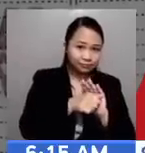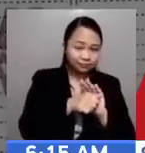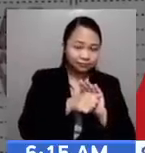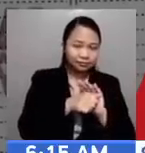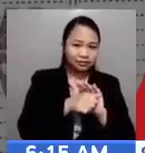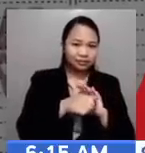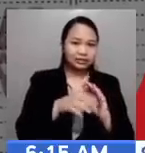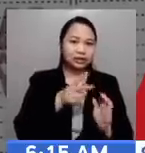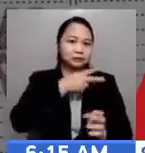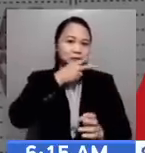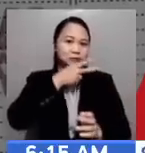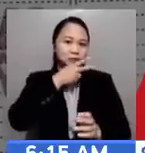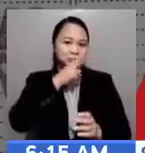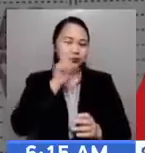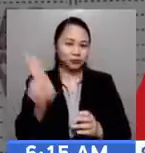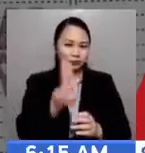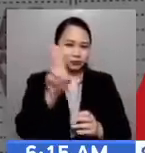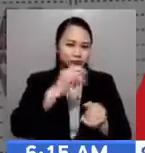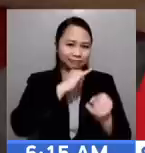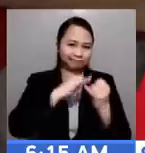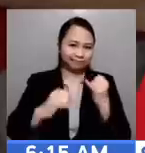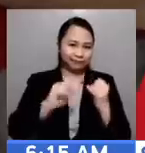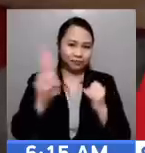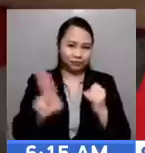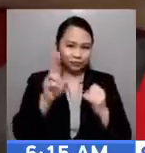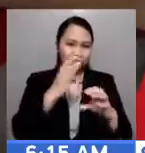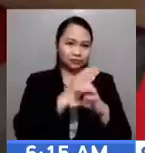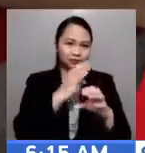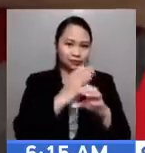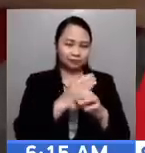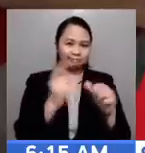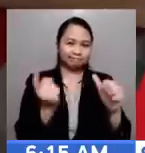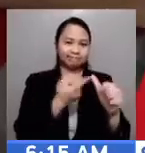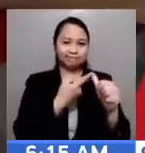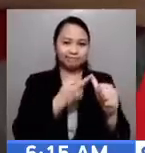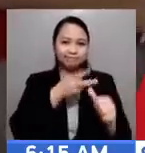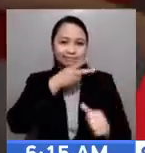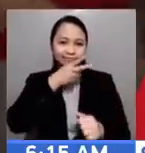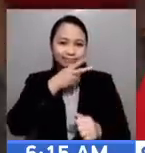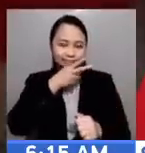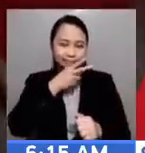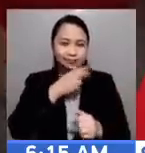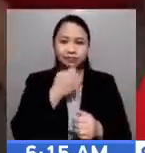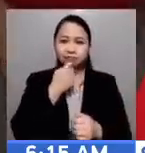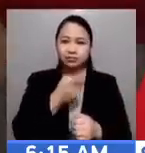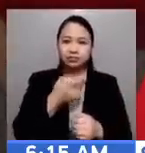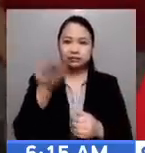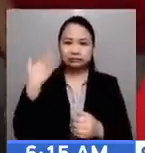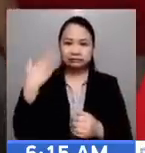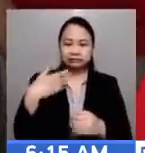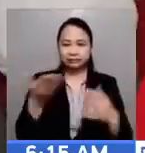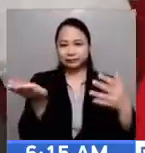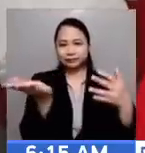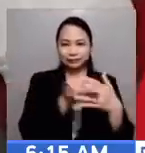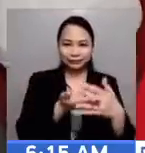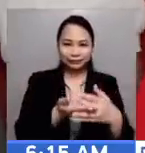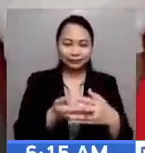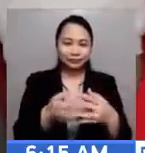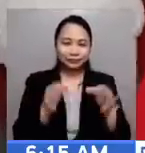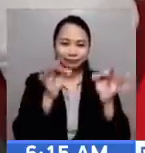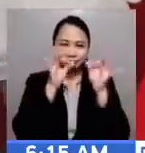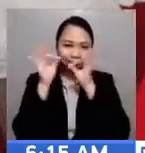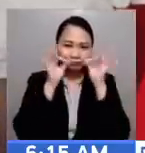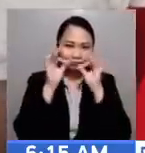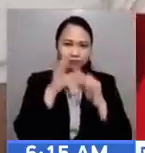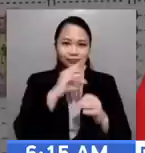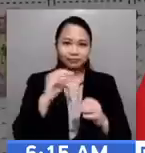ng sasakyan . So siya yung primary. Dati na raw may kaso ang kanyang kapatid na may kinalaman sa drug at hold up. Nakulong din daw ito